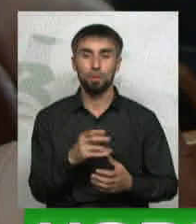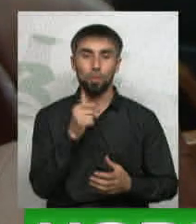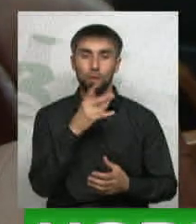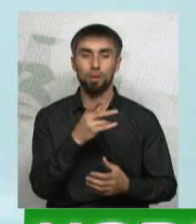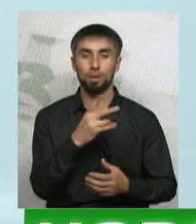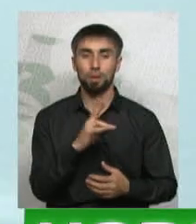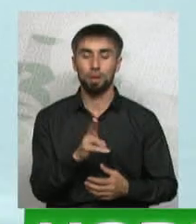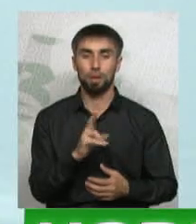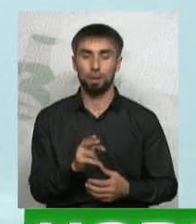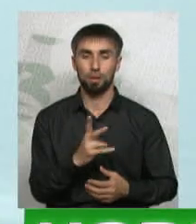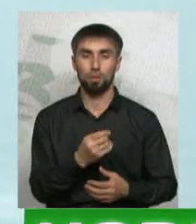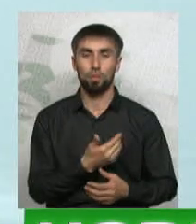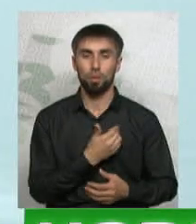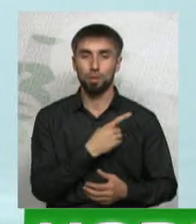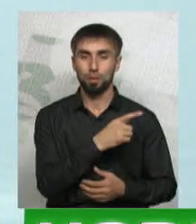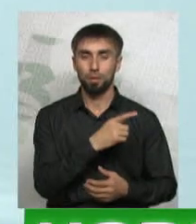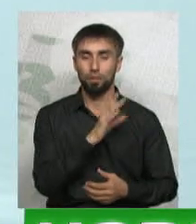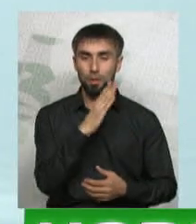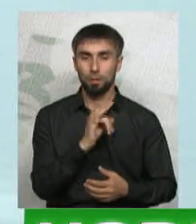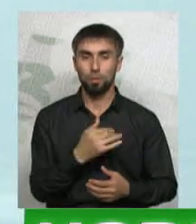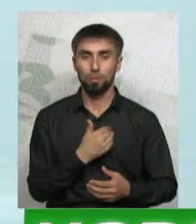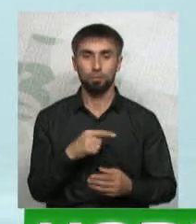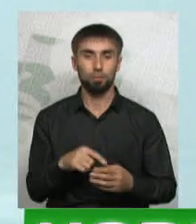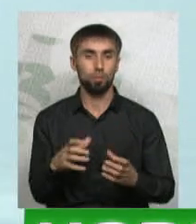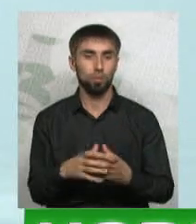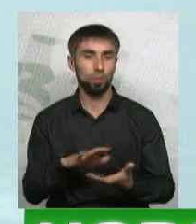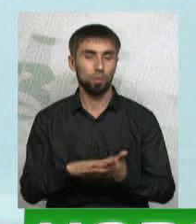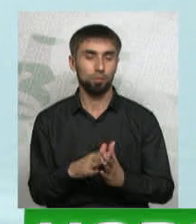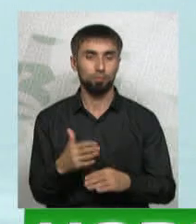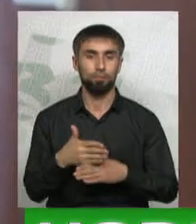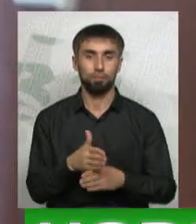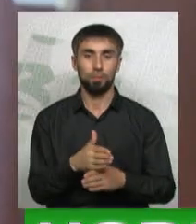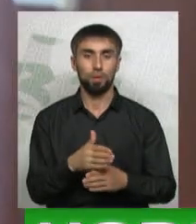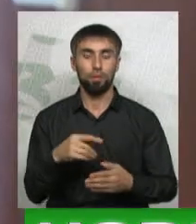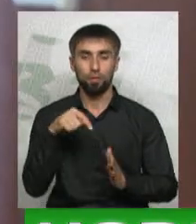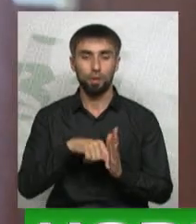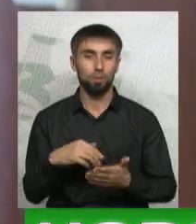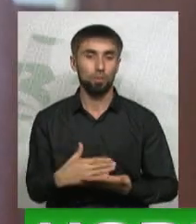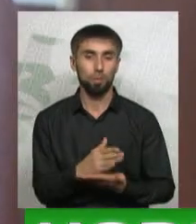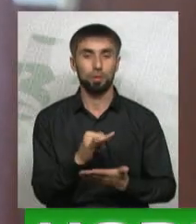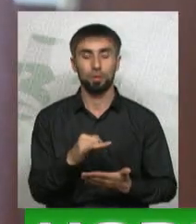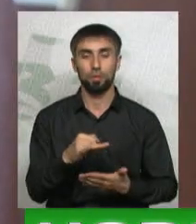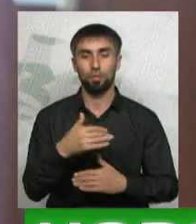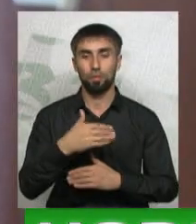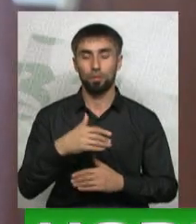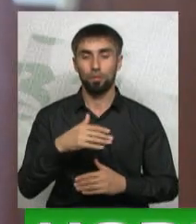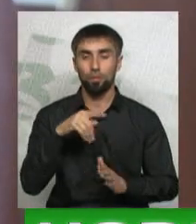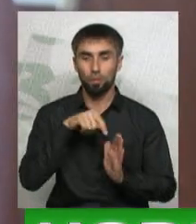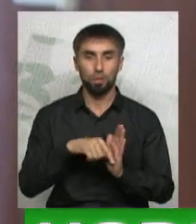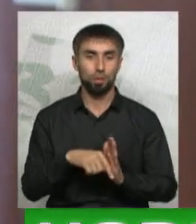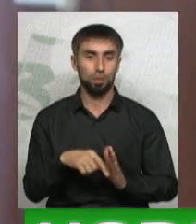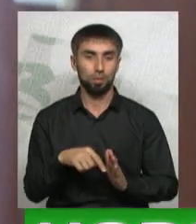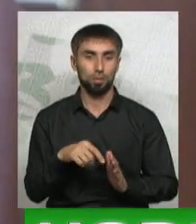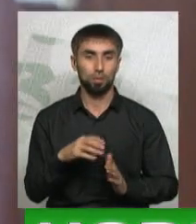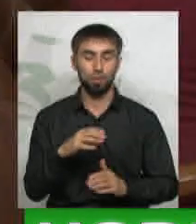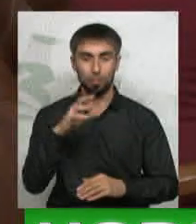хотят мириться внешние враги, поэтому пытаются расшатать обстановку как на внешнеполитической арене, так и внутри страны. Реакция Запада